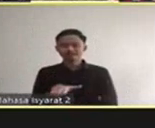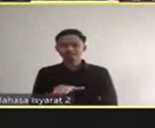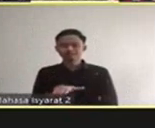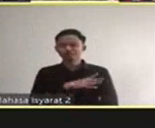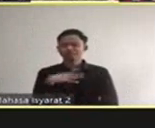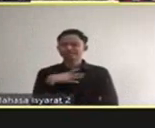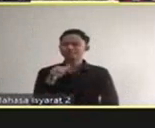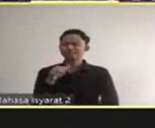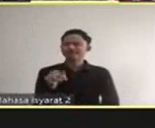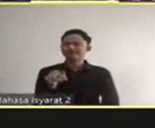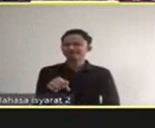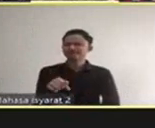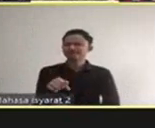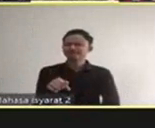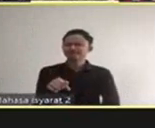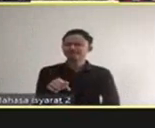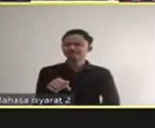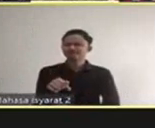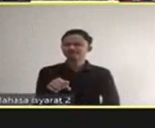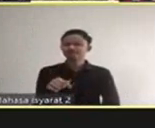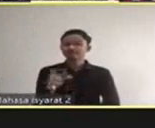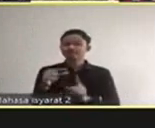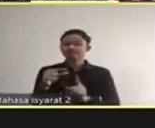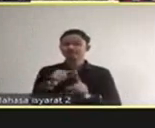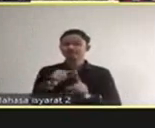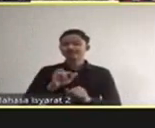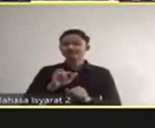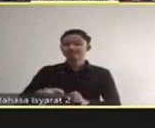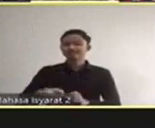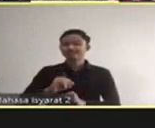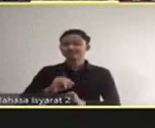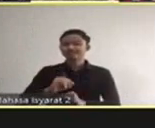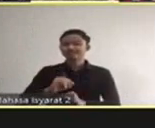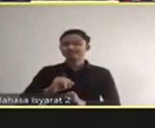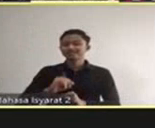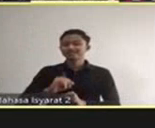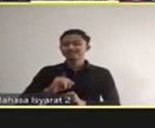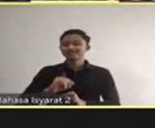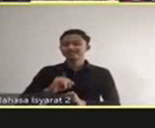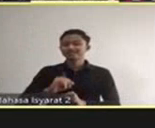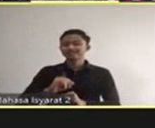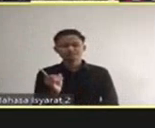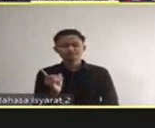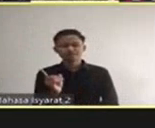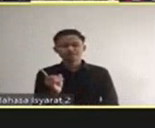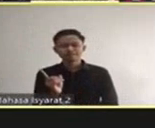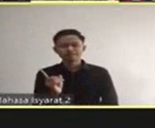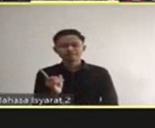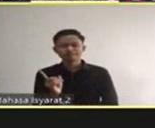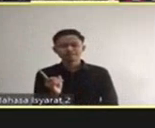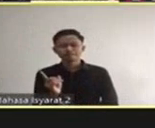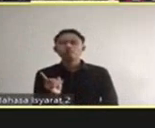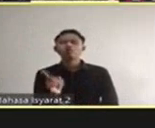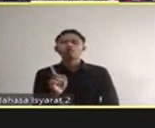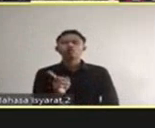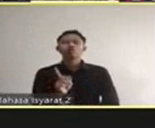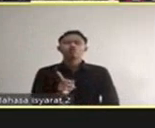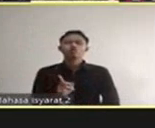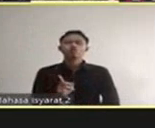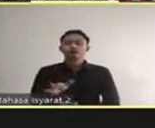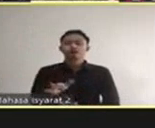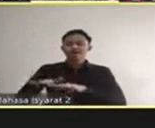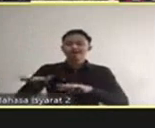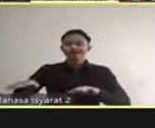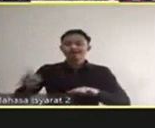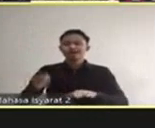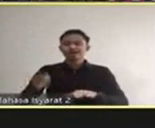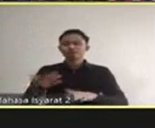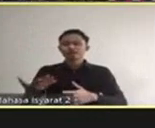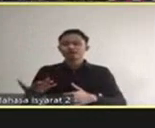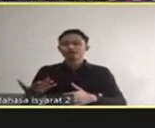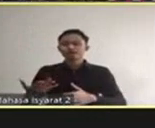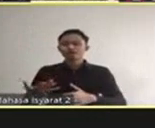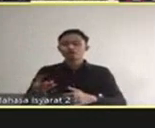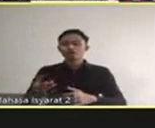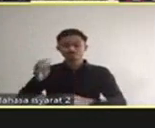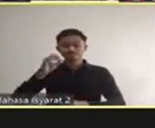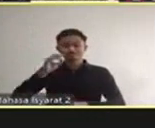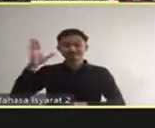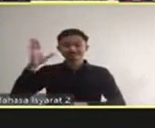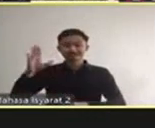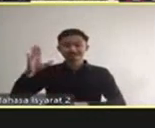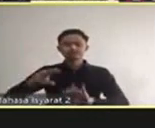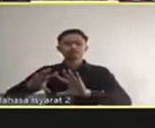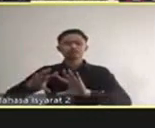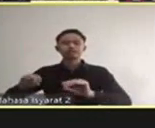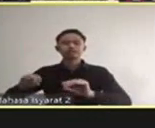bisa mengikuti PJJ secara online karena ternyata dia harus membantu bekerja pada siang hari.